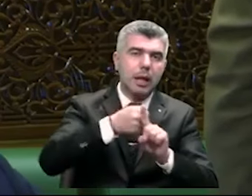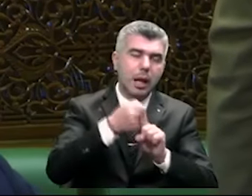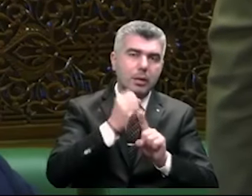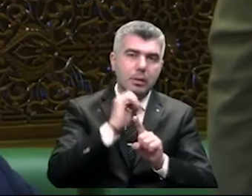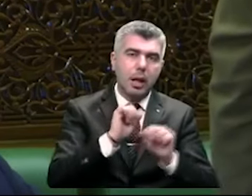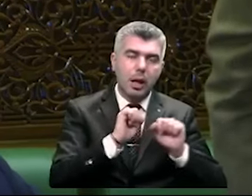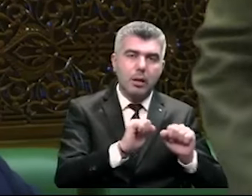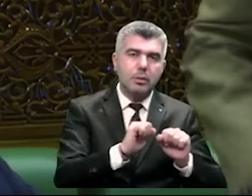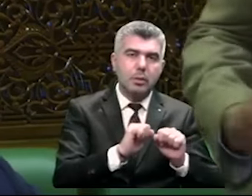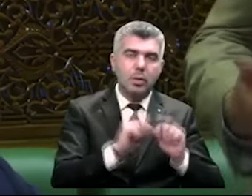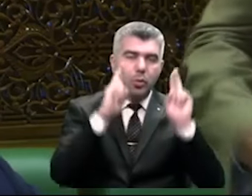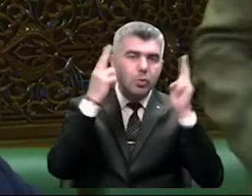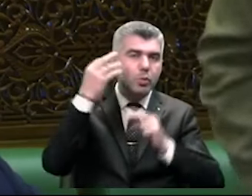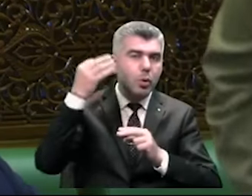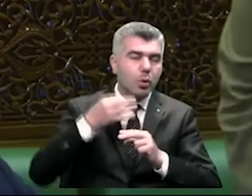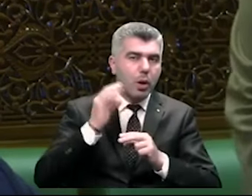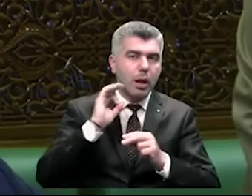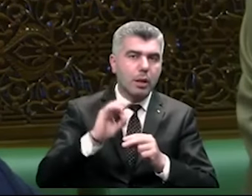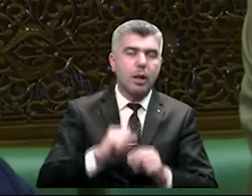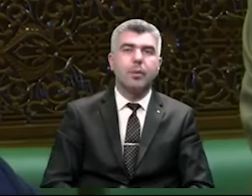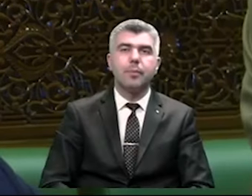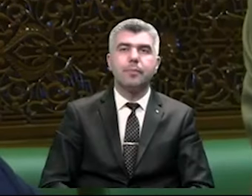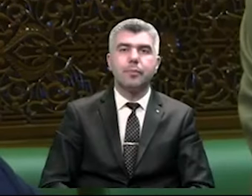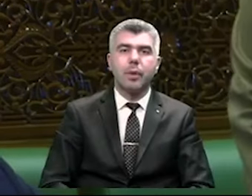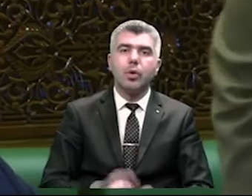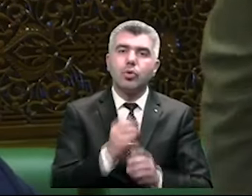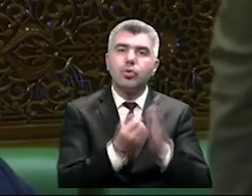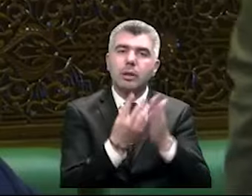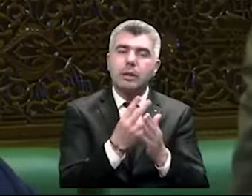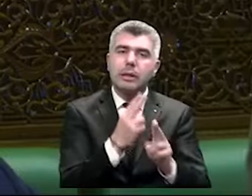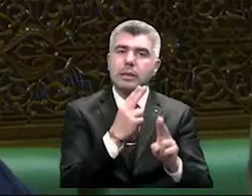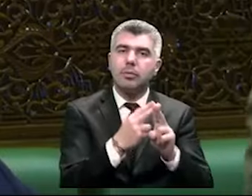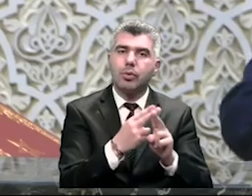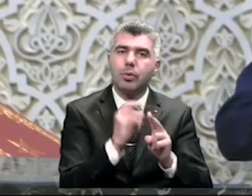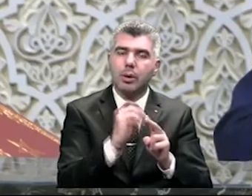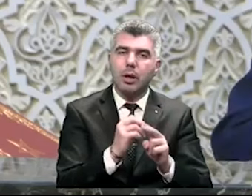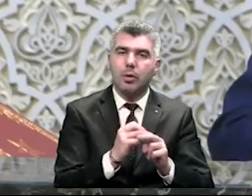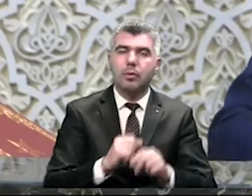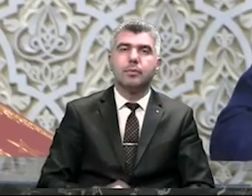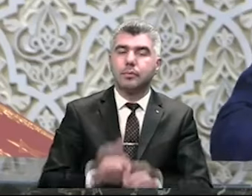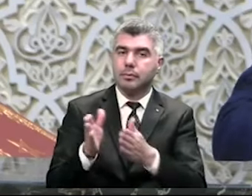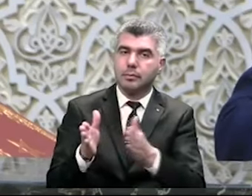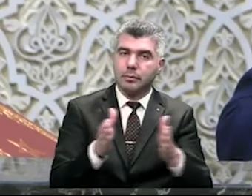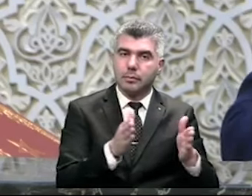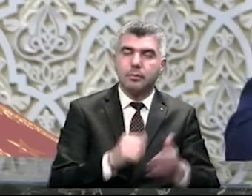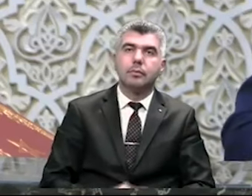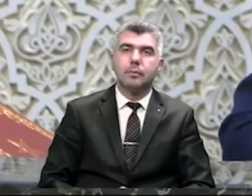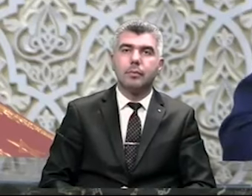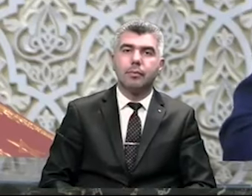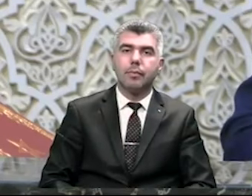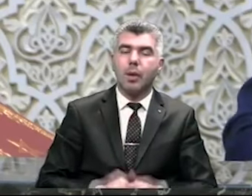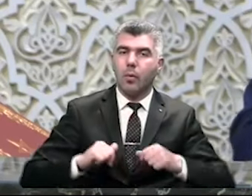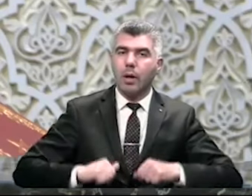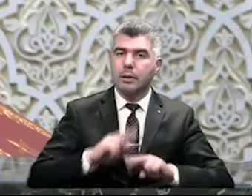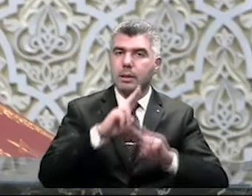الخاصه بسلك الدكتوه او ما اصطلحت عليه الجيل الجديد من الدكتوه شكرا شكرا السيد الرئيس المحترم السيد